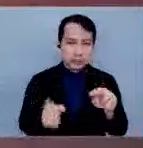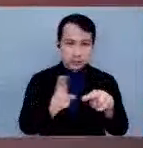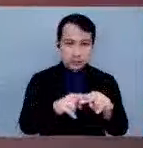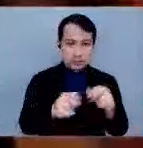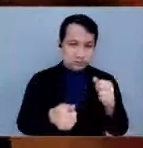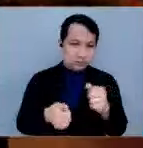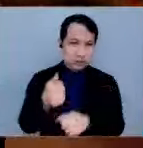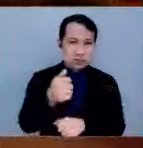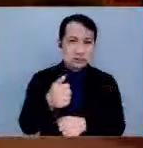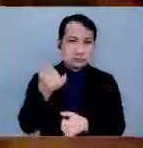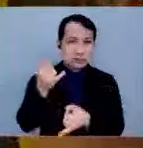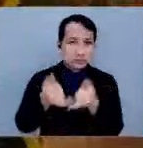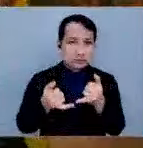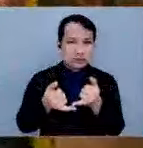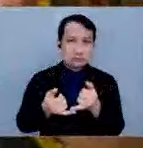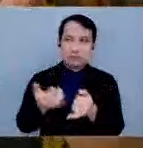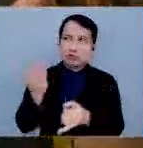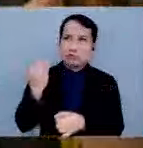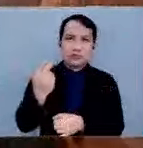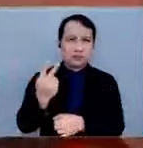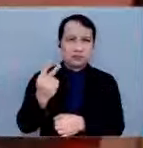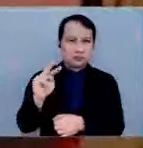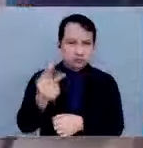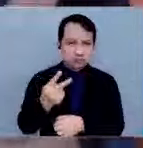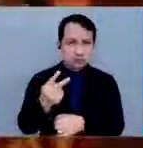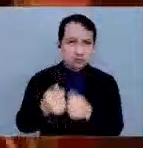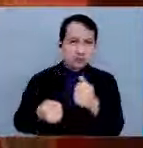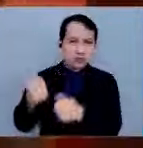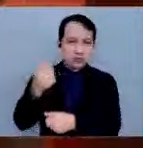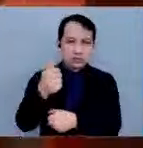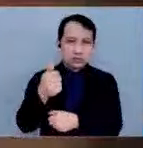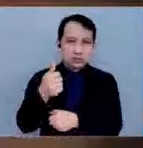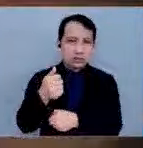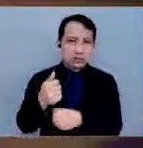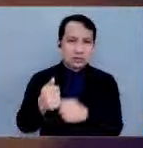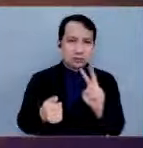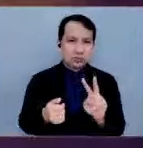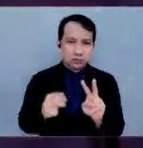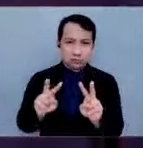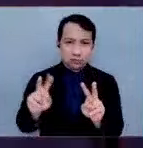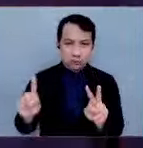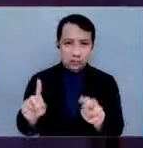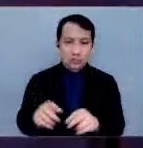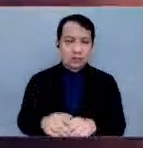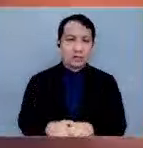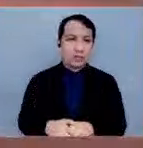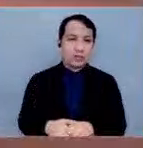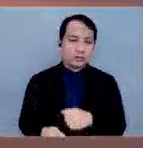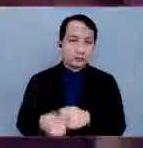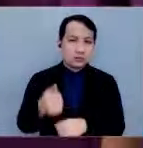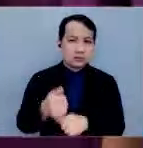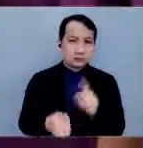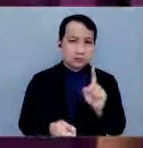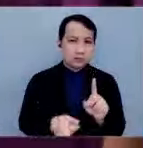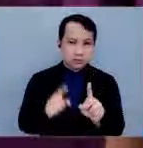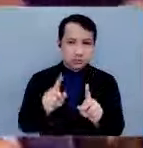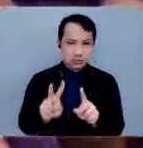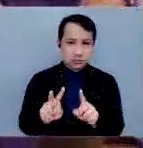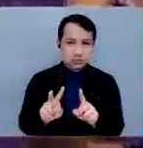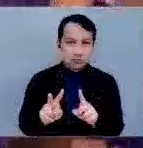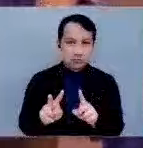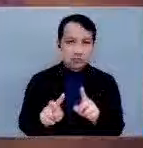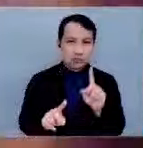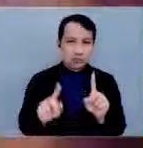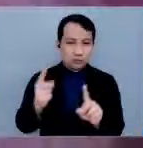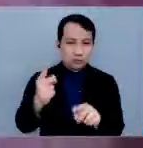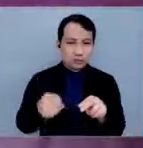huling taon, 2 points lang ang binibigay sa nananalo ng match 2-1 habang ang matatalo ng 1-2 ay binibigyan ng 1 point.